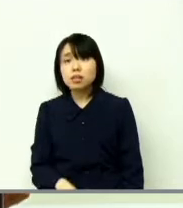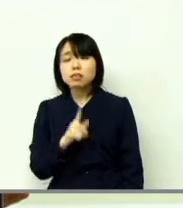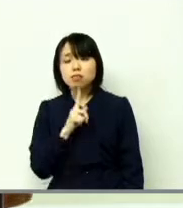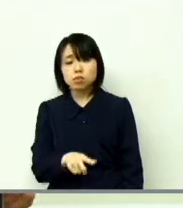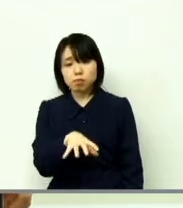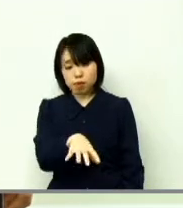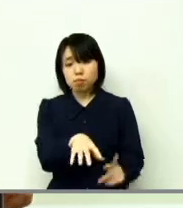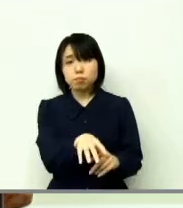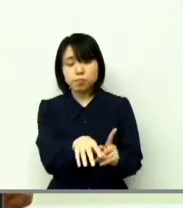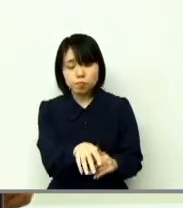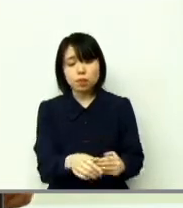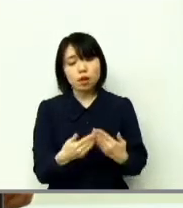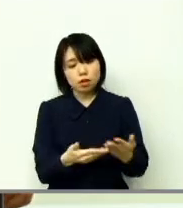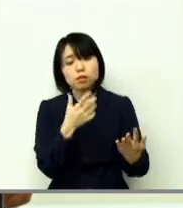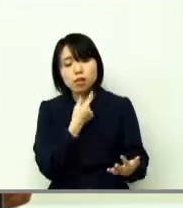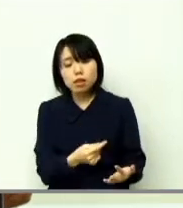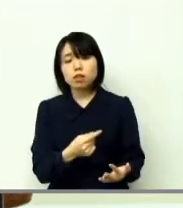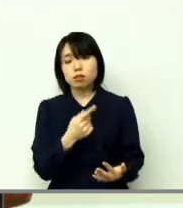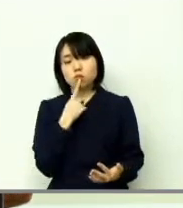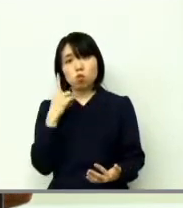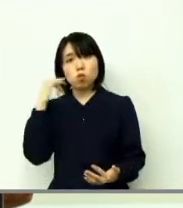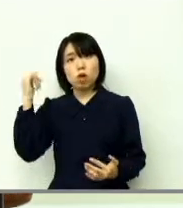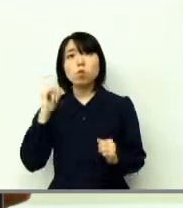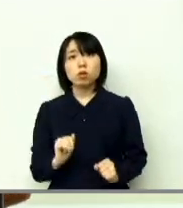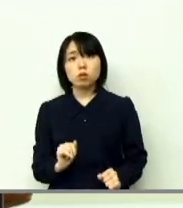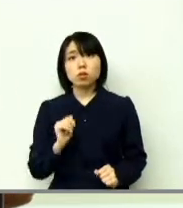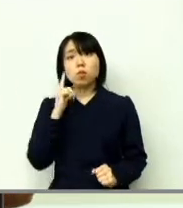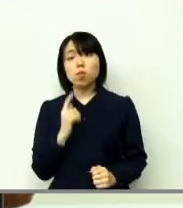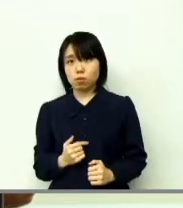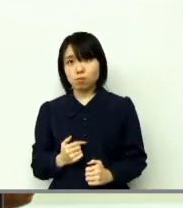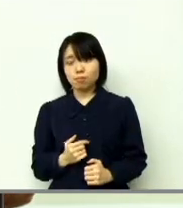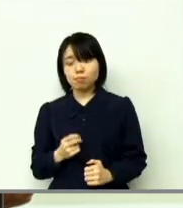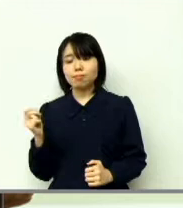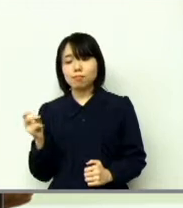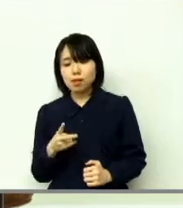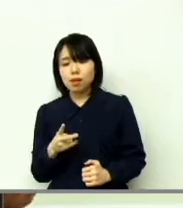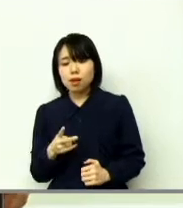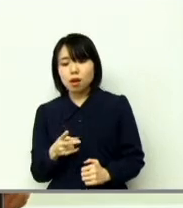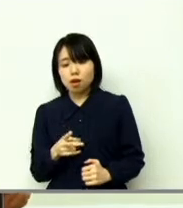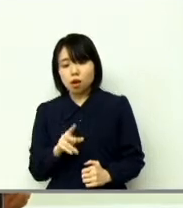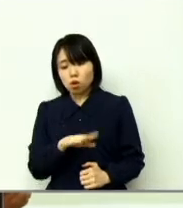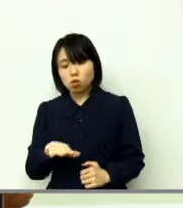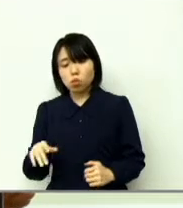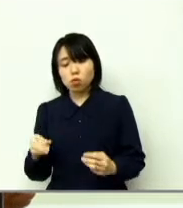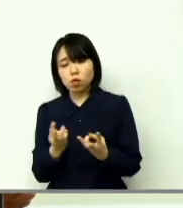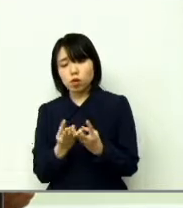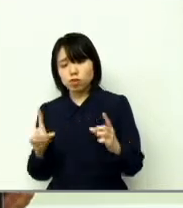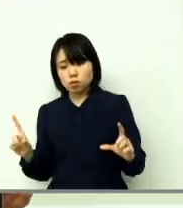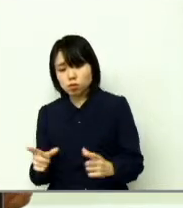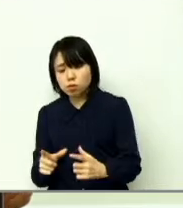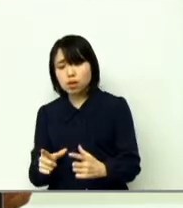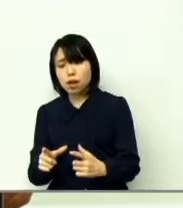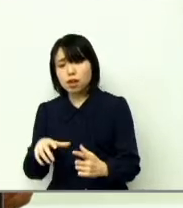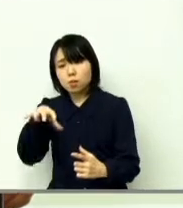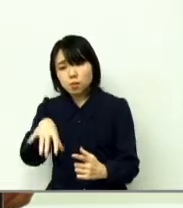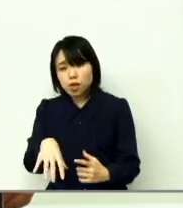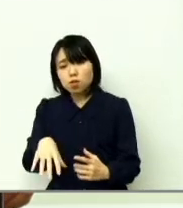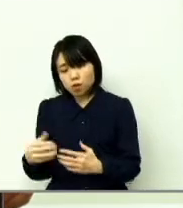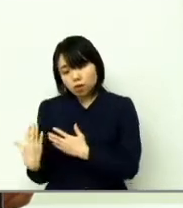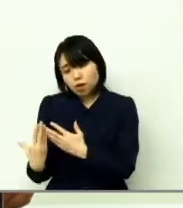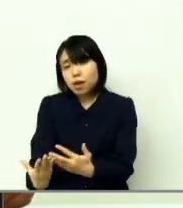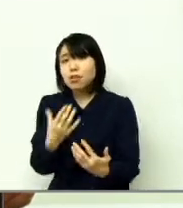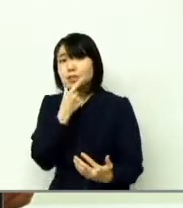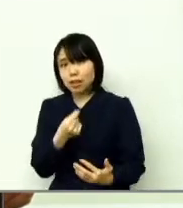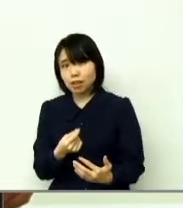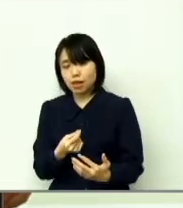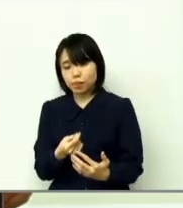方もいらっしゃるし、小規模な人数の少ないところでやはりちょっとなかなか人見知りもするし、きめ細